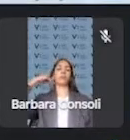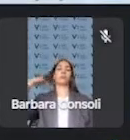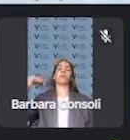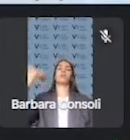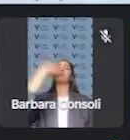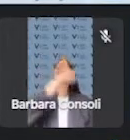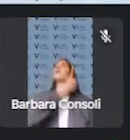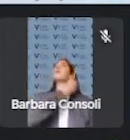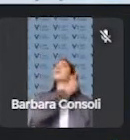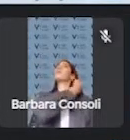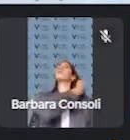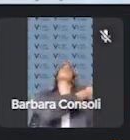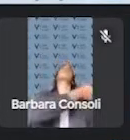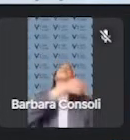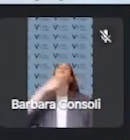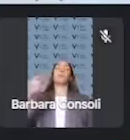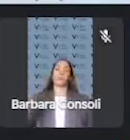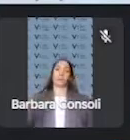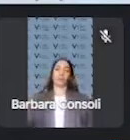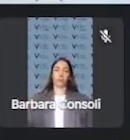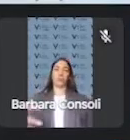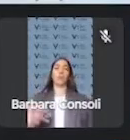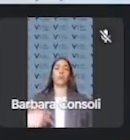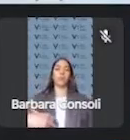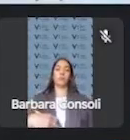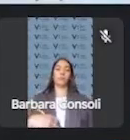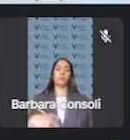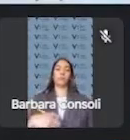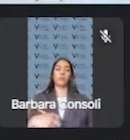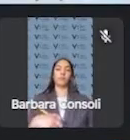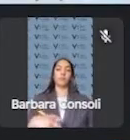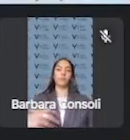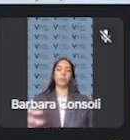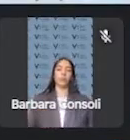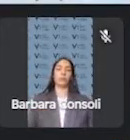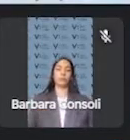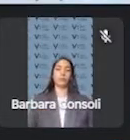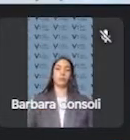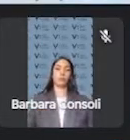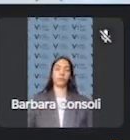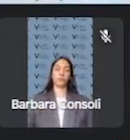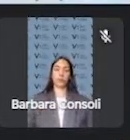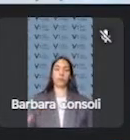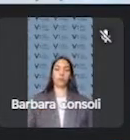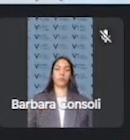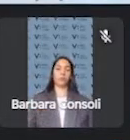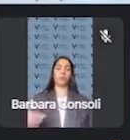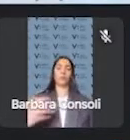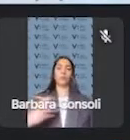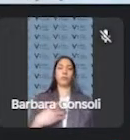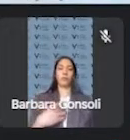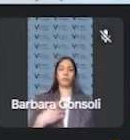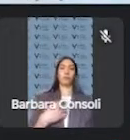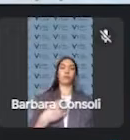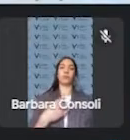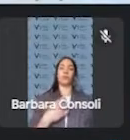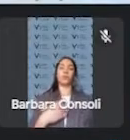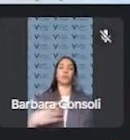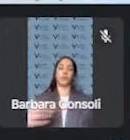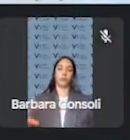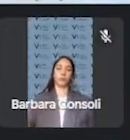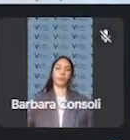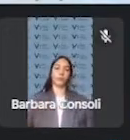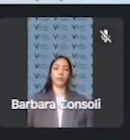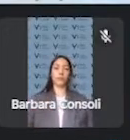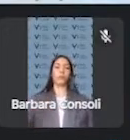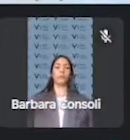legali, e poi di questi 2 anni, un anno è un anno caratterizzante perché